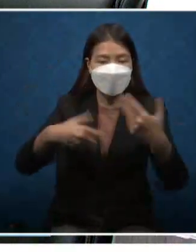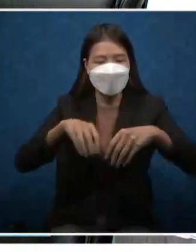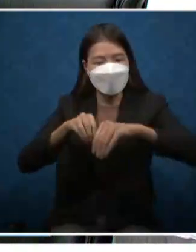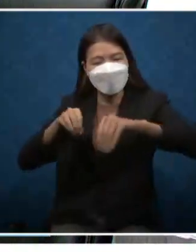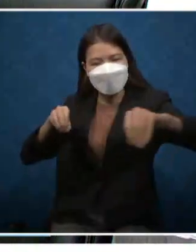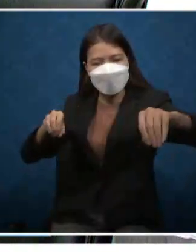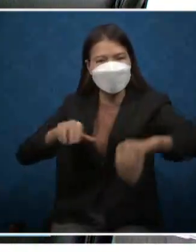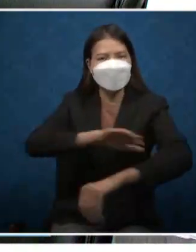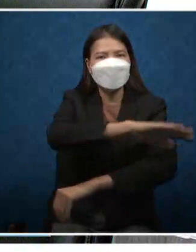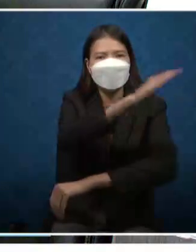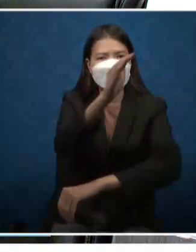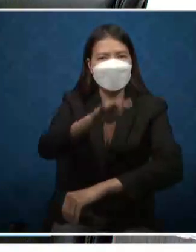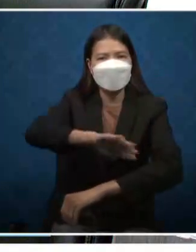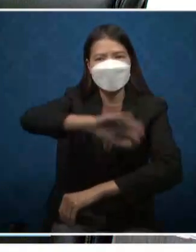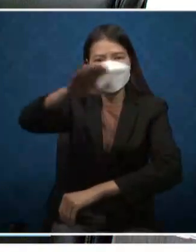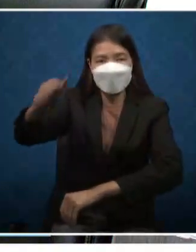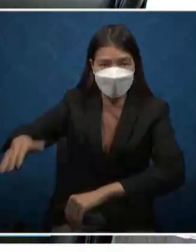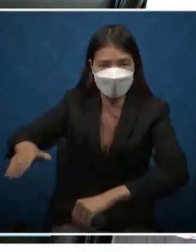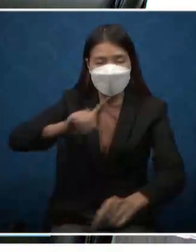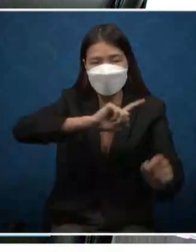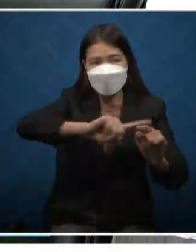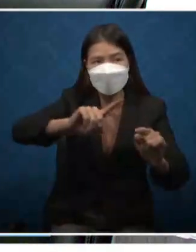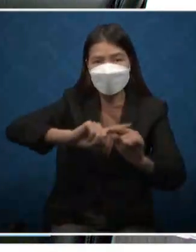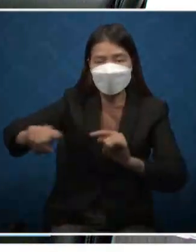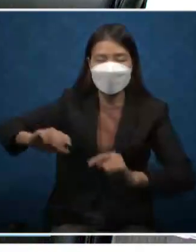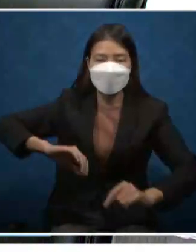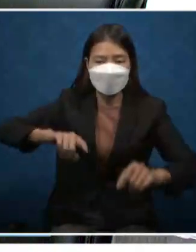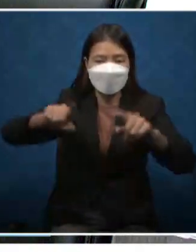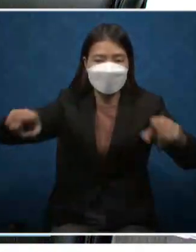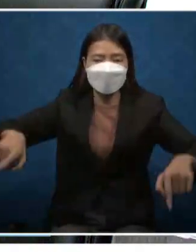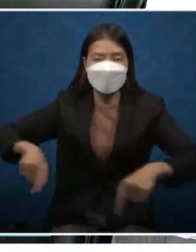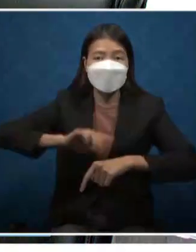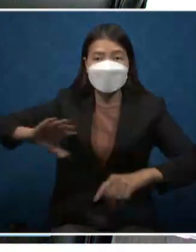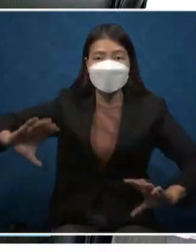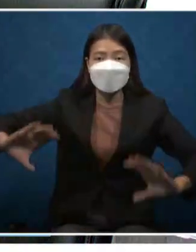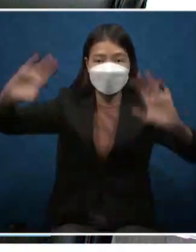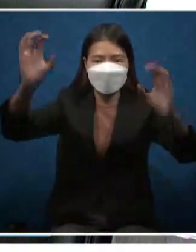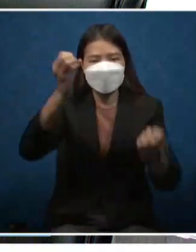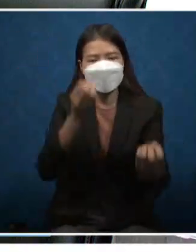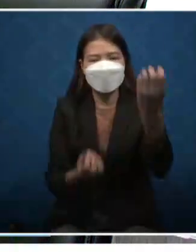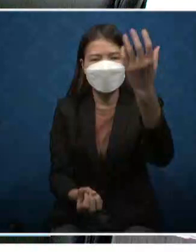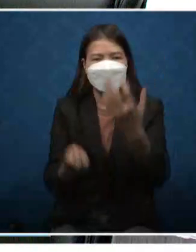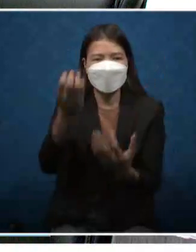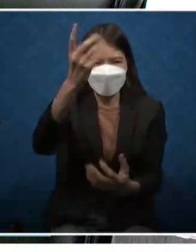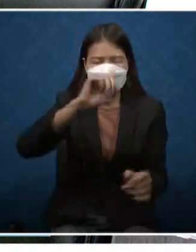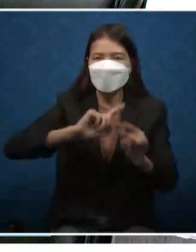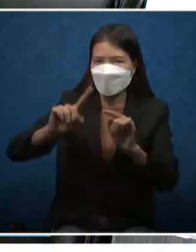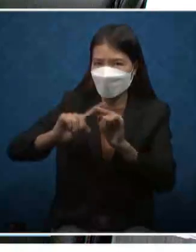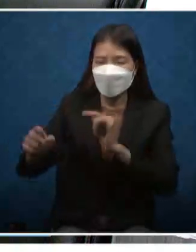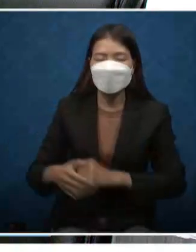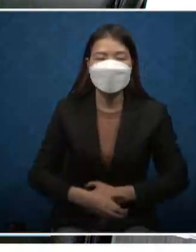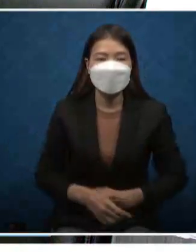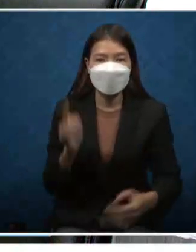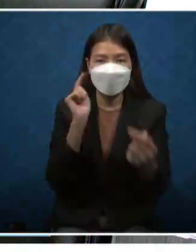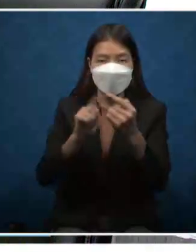กลโดยเฉพาะในเขตพื้นที่ของรัฐที่เป็นป่าไม้ประเภทต่างๆเนี่ยนะครับ